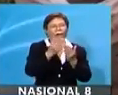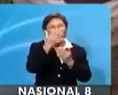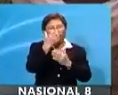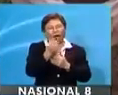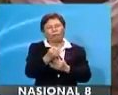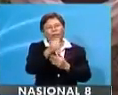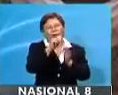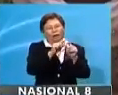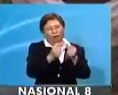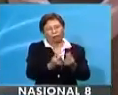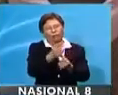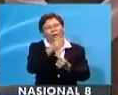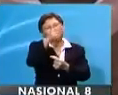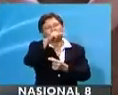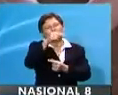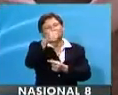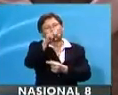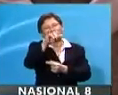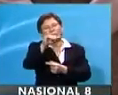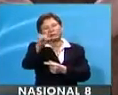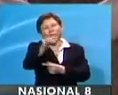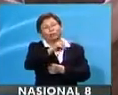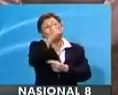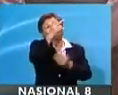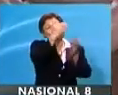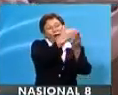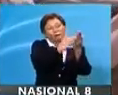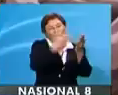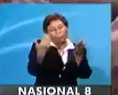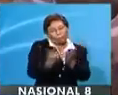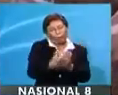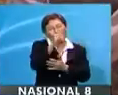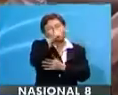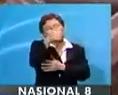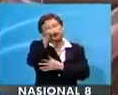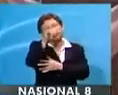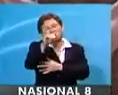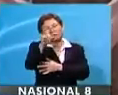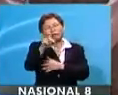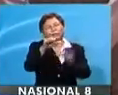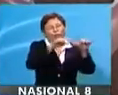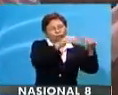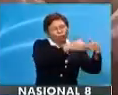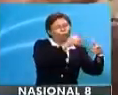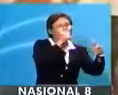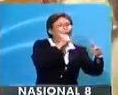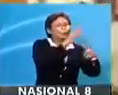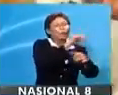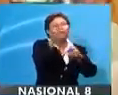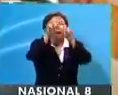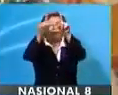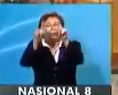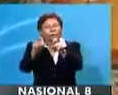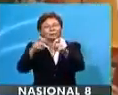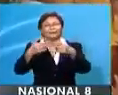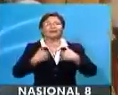Al-Quran, nasyid dan khot. Dua acara baru turut diperkenalkan iaitu nasyid kategori perempuan dan kuis.